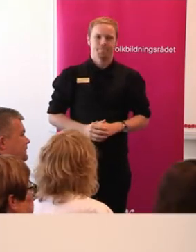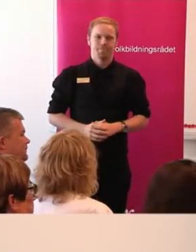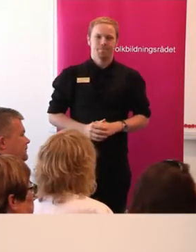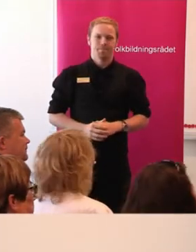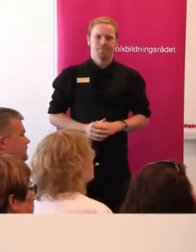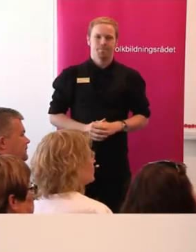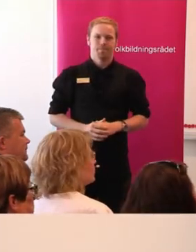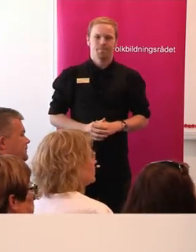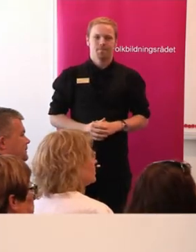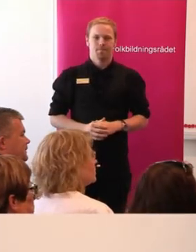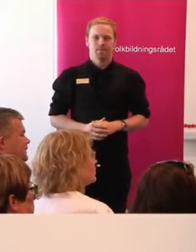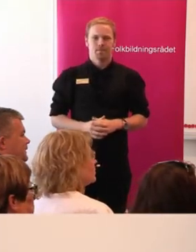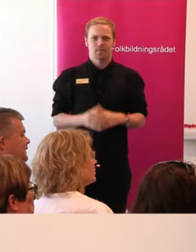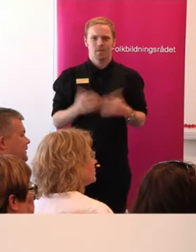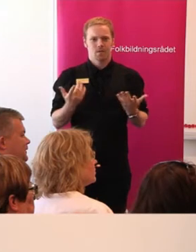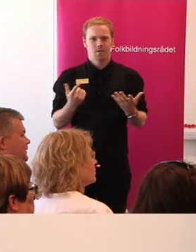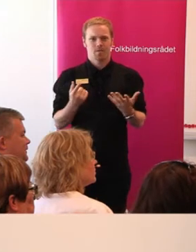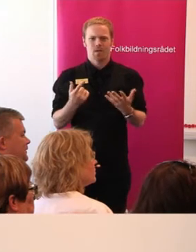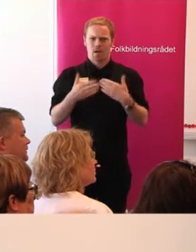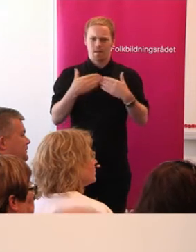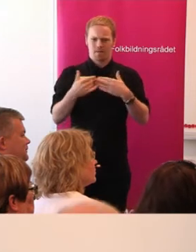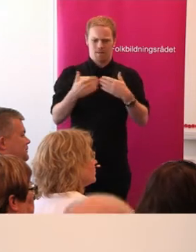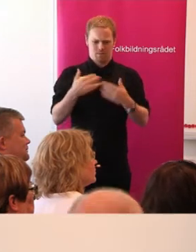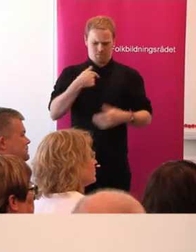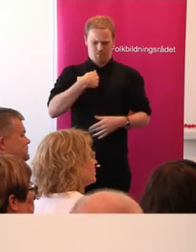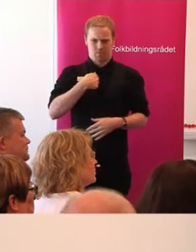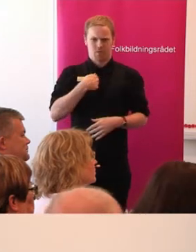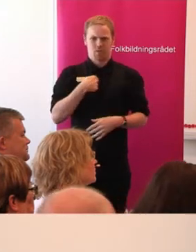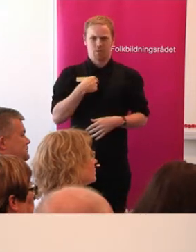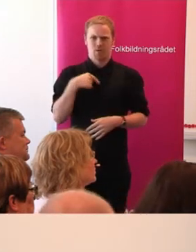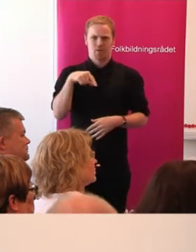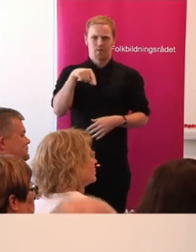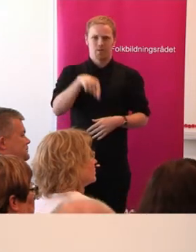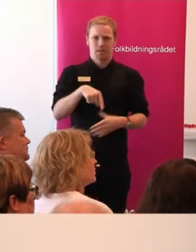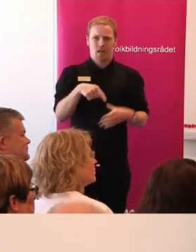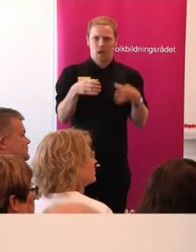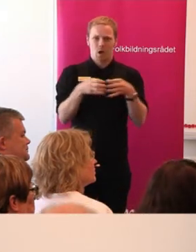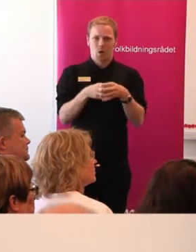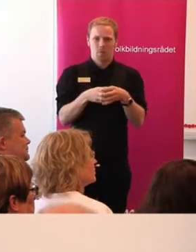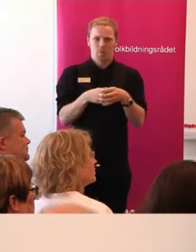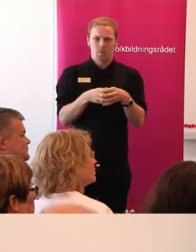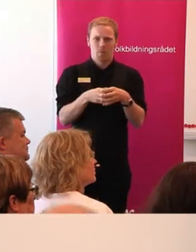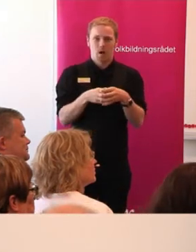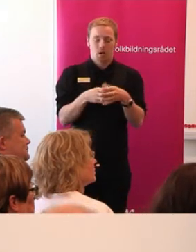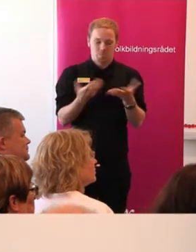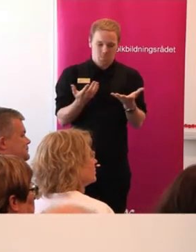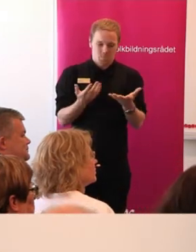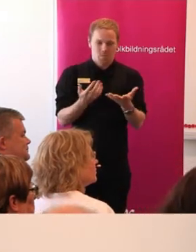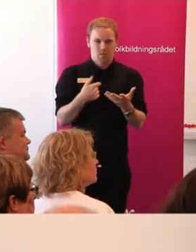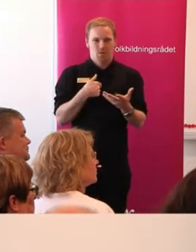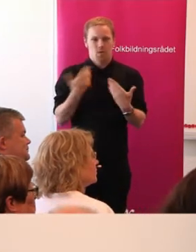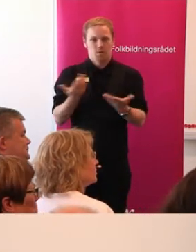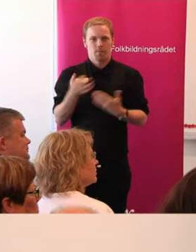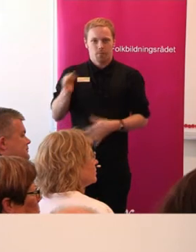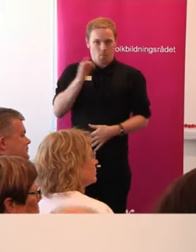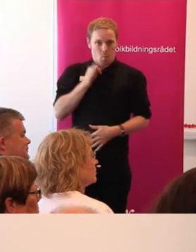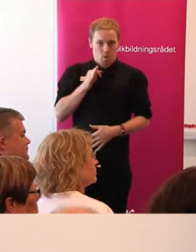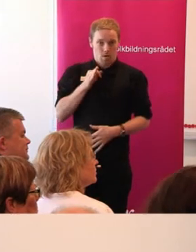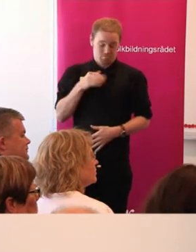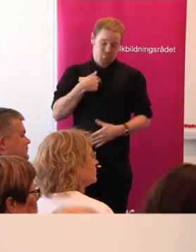Lite grann anledningen till att jag hamnade i det här och den här gruppen var att jag blev tillfrågad eftersom jag jobbar på en